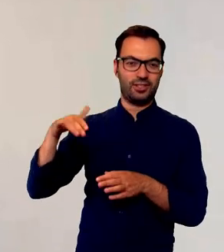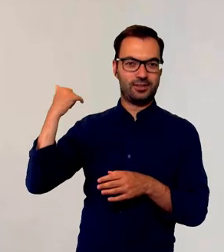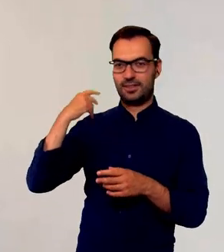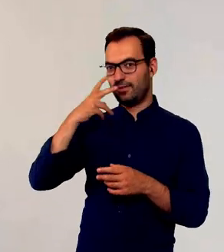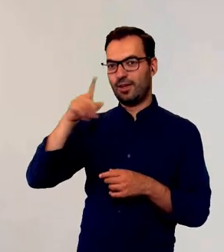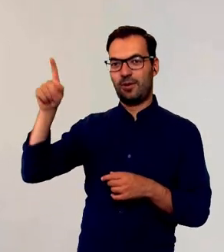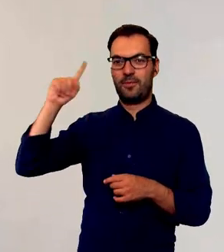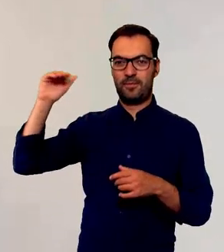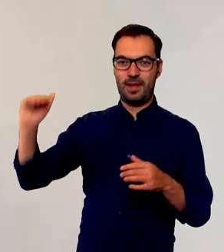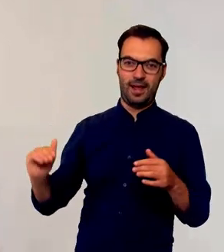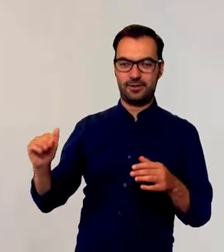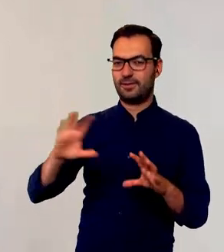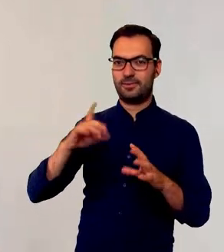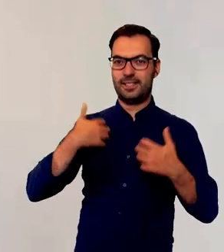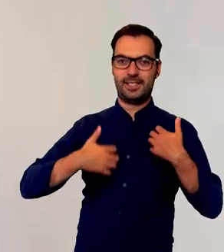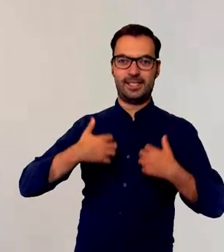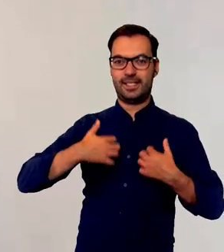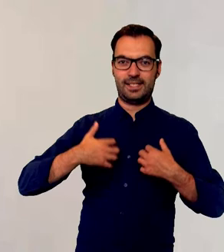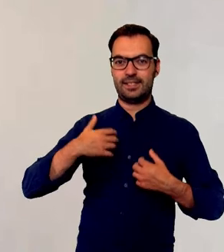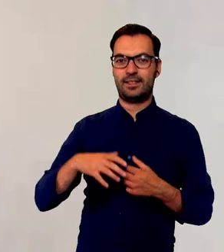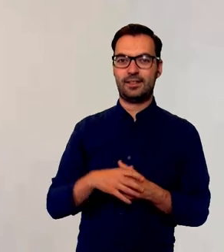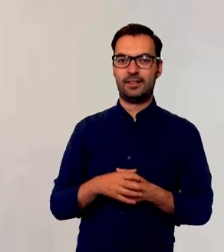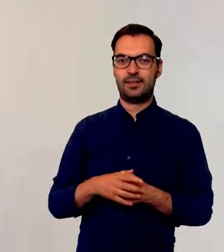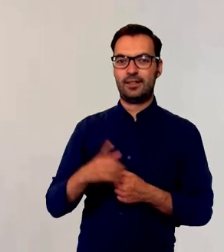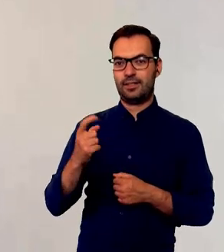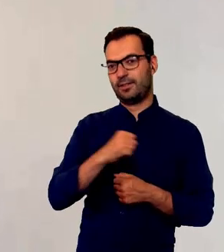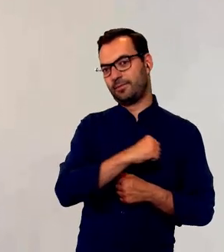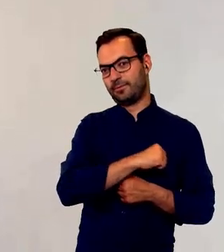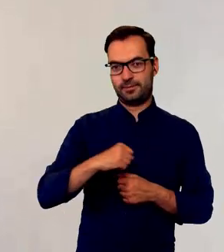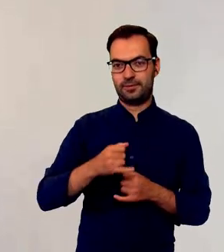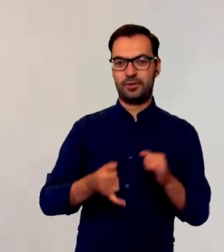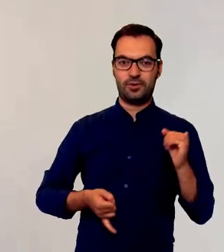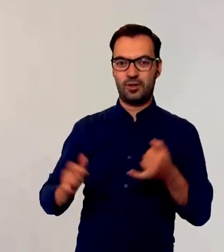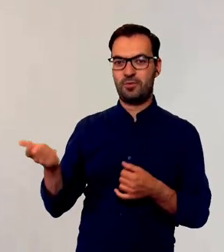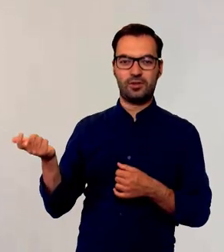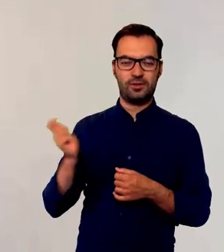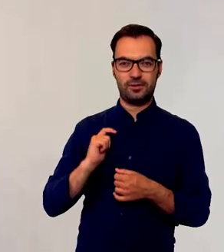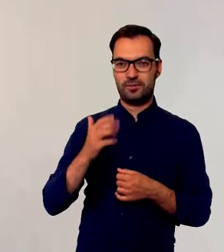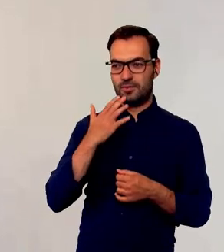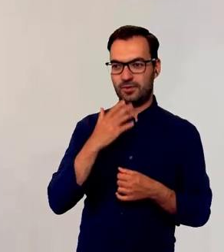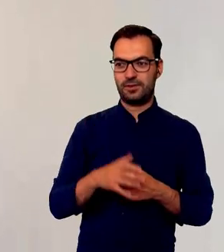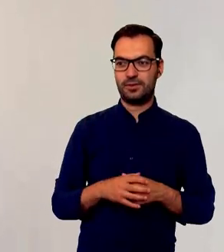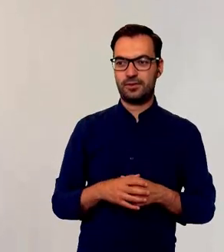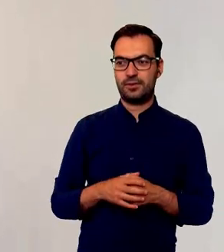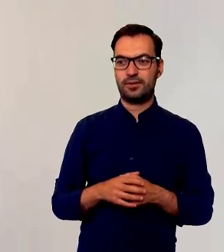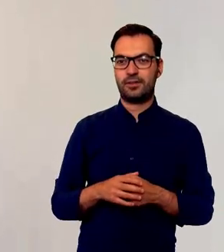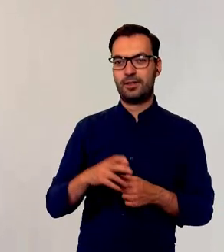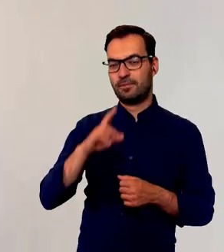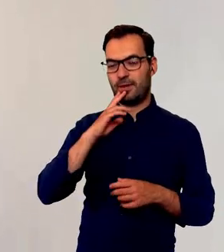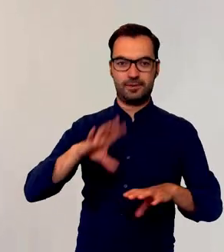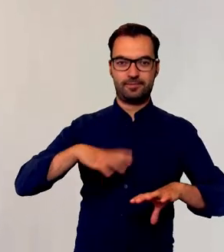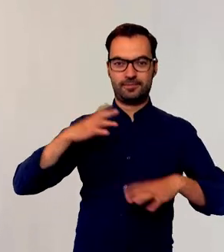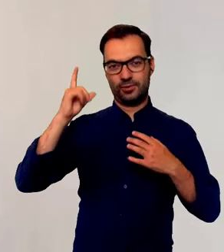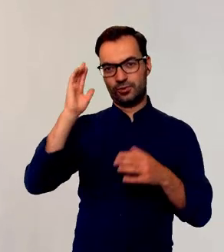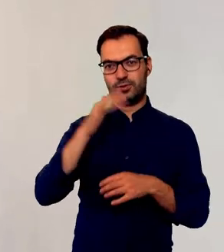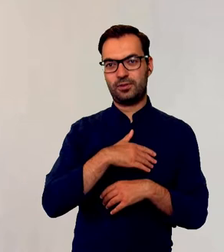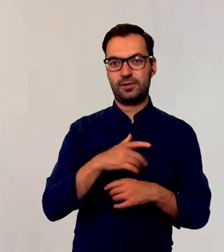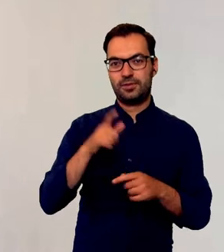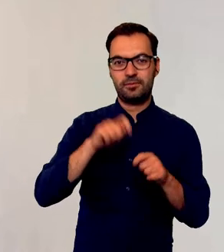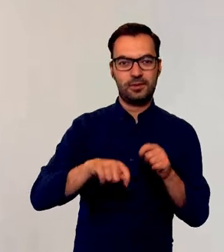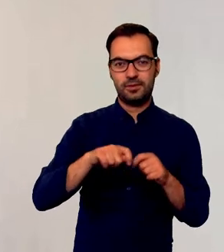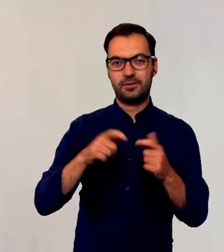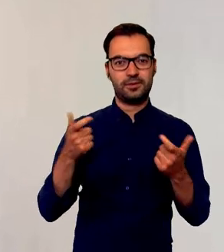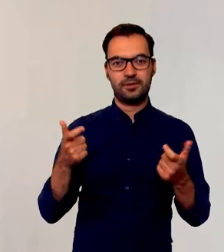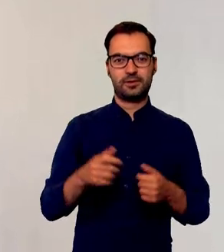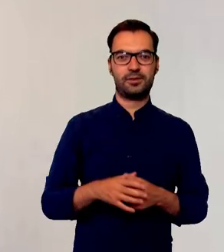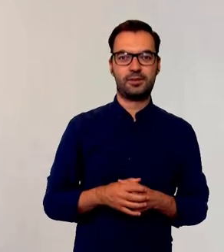był taki mały, no i to wszystko mnie denerwowało, no i dostał tam szturchańca, kopniaka, bo coś do mnie mówił. No i mała taka zła do szkoły, no sprawdzić tej